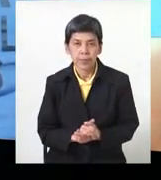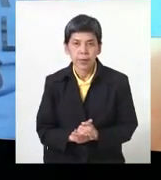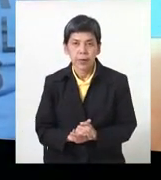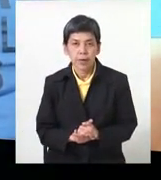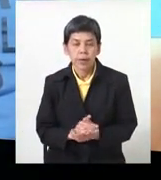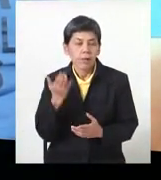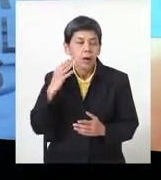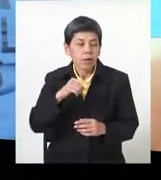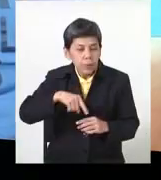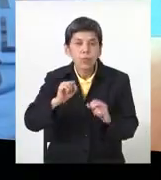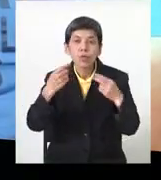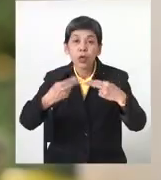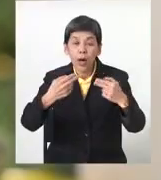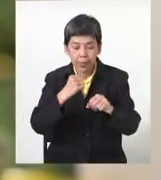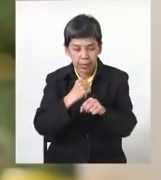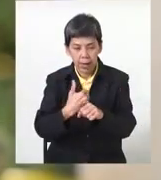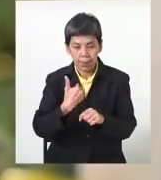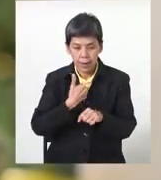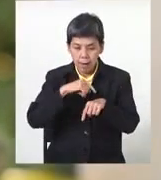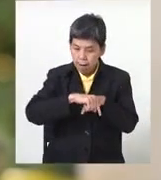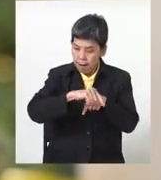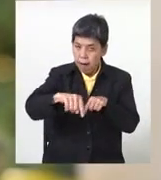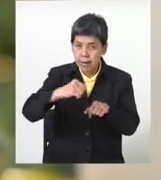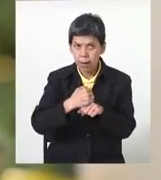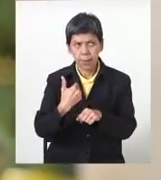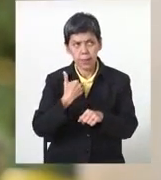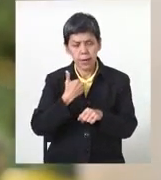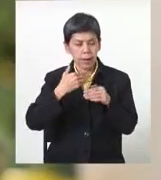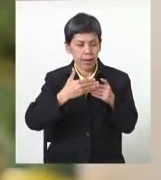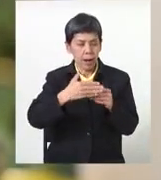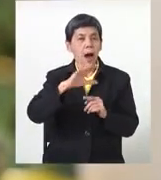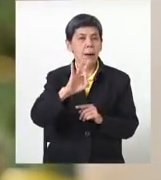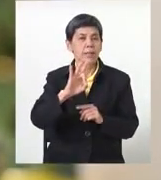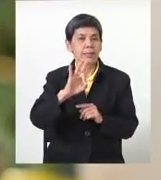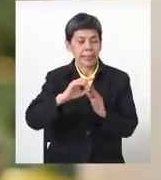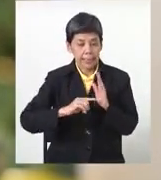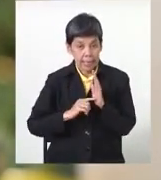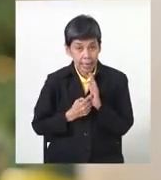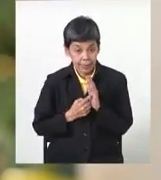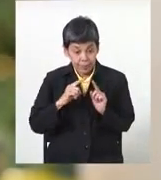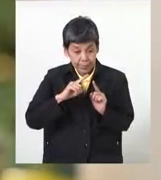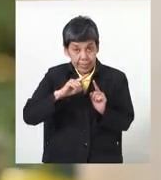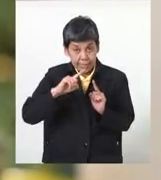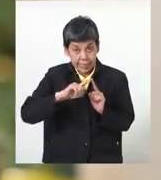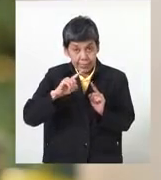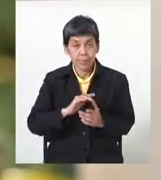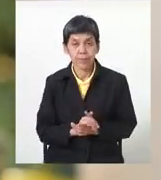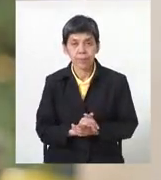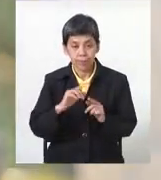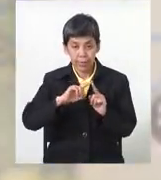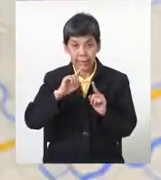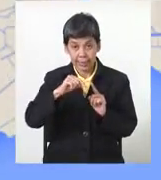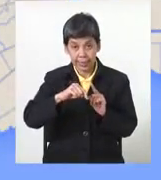บางทีนะสมุทรสงครามในสมัยนั้นก็แบ่งเป็นหลักอือมีทั้งหมด 8หลักครับเริ่มตั้งแต่หลักที่